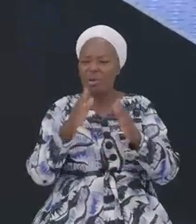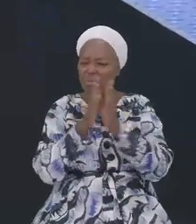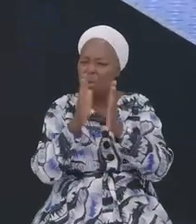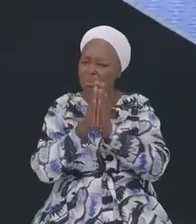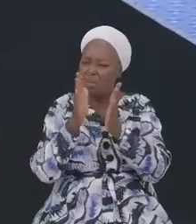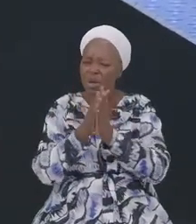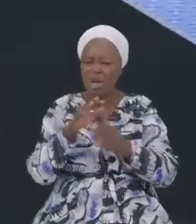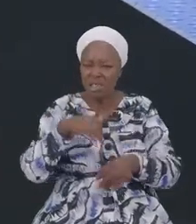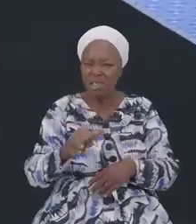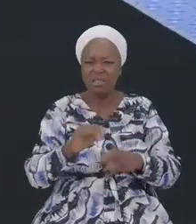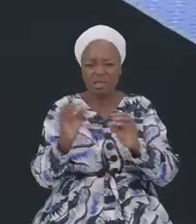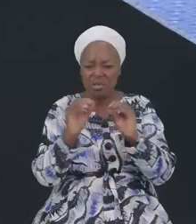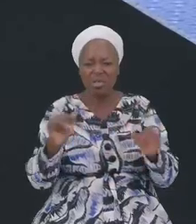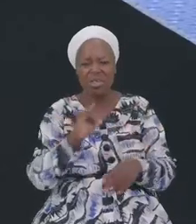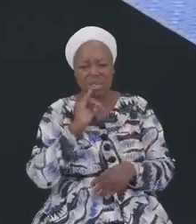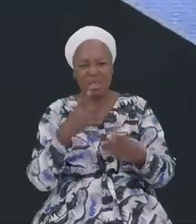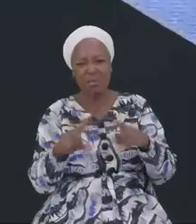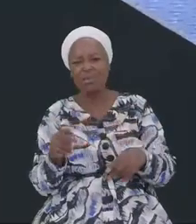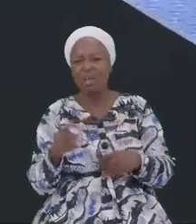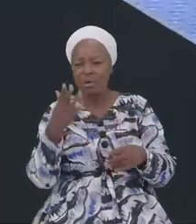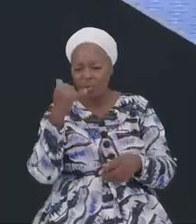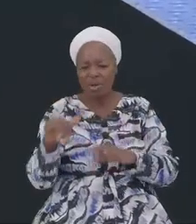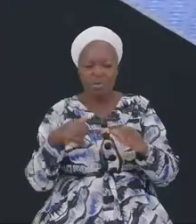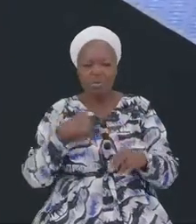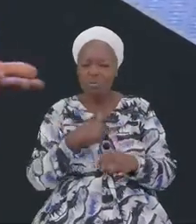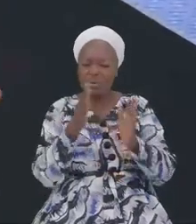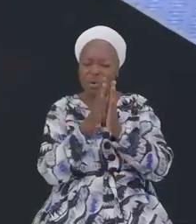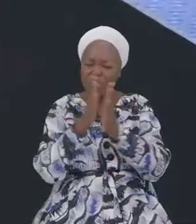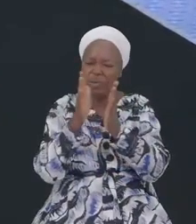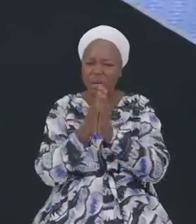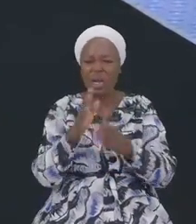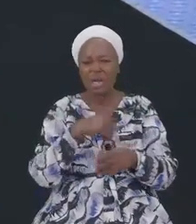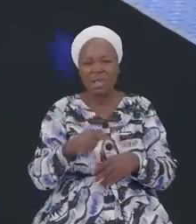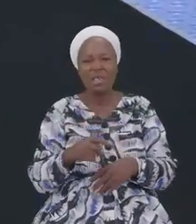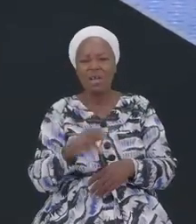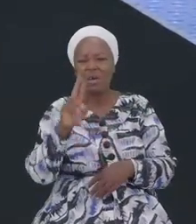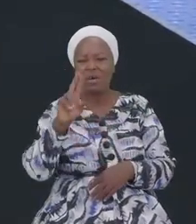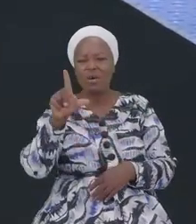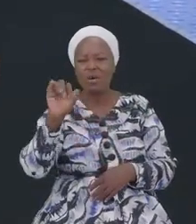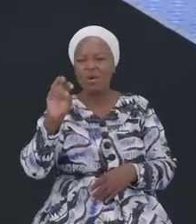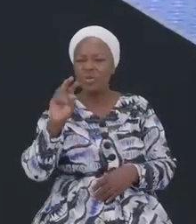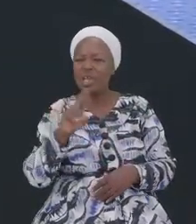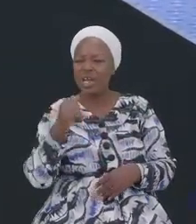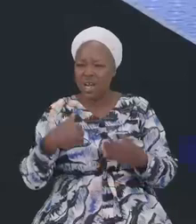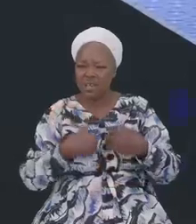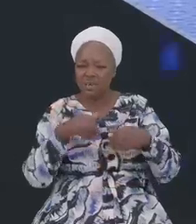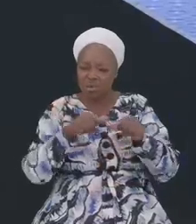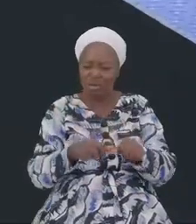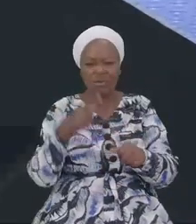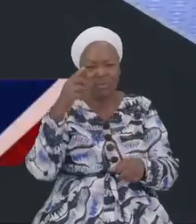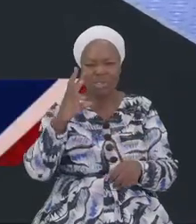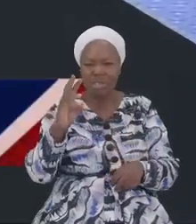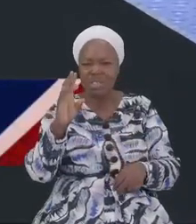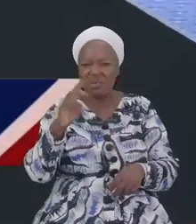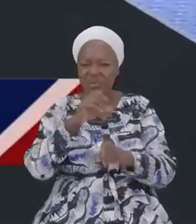Et même les maux de tête ordinaires ne disparaissent pas. Et nous prions, même l'ulcère continue de, l'ulcère de 7 jours continue